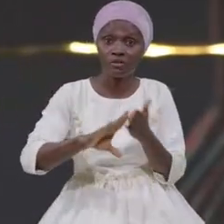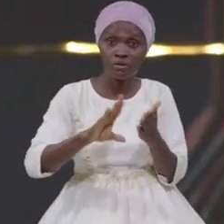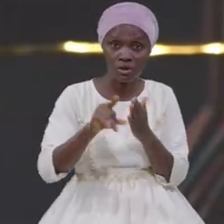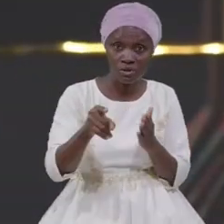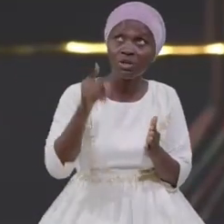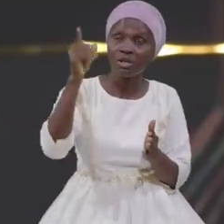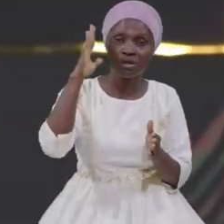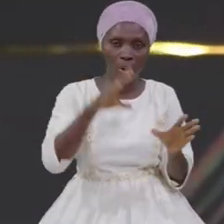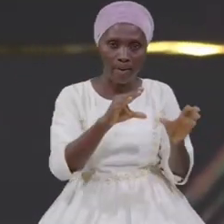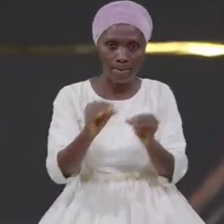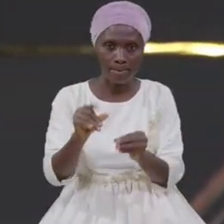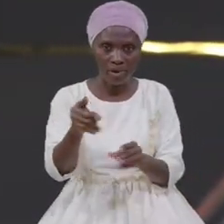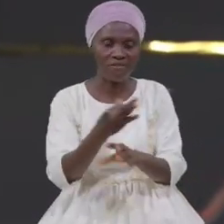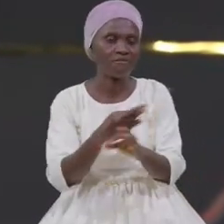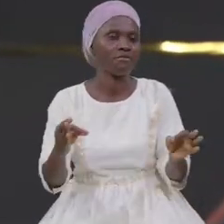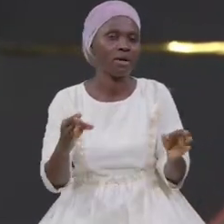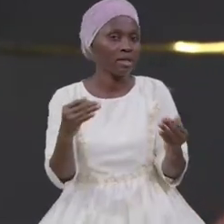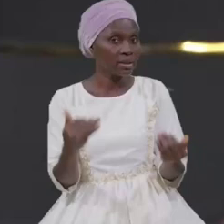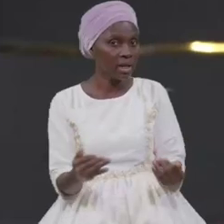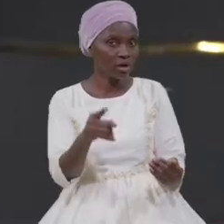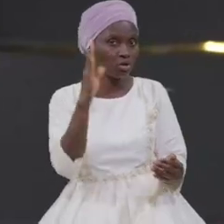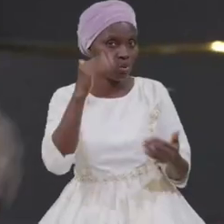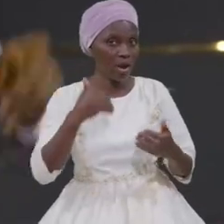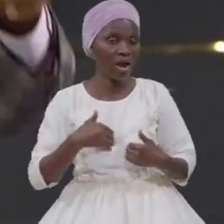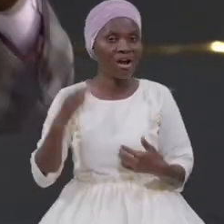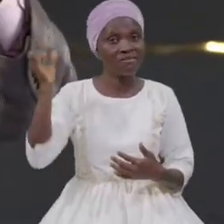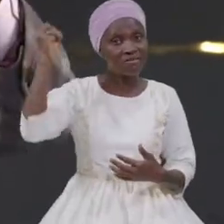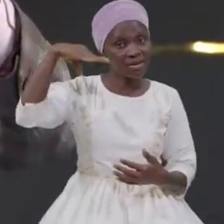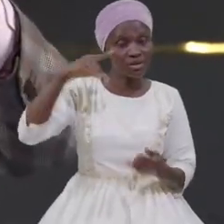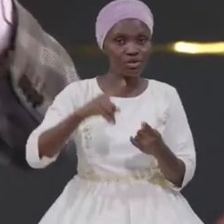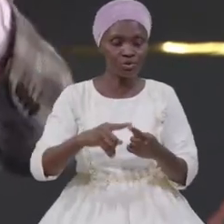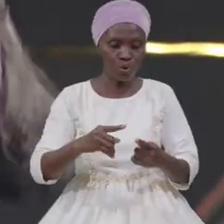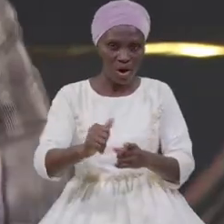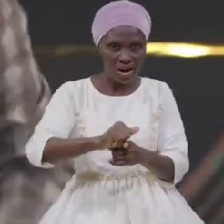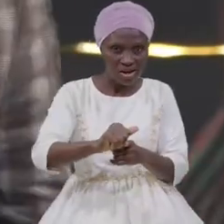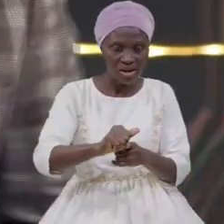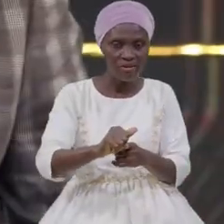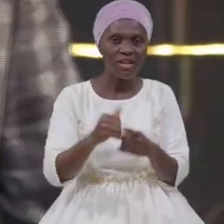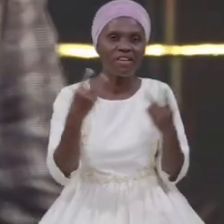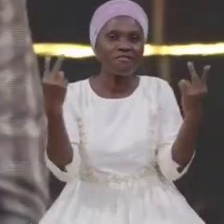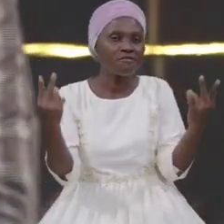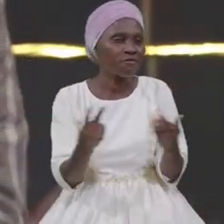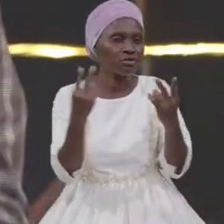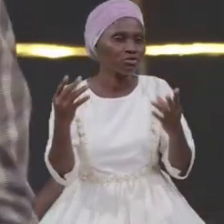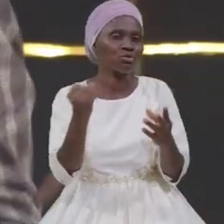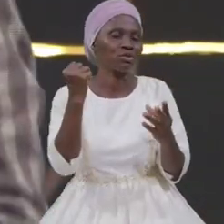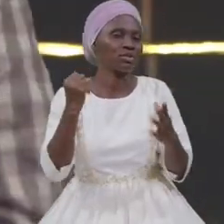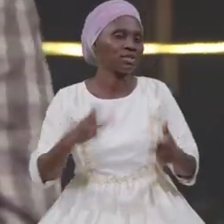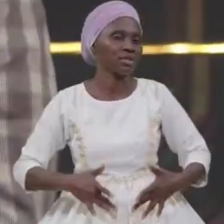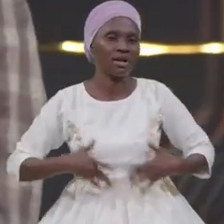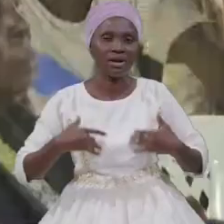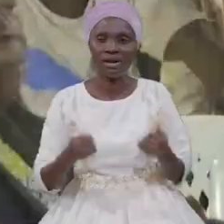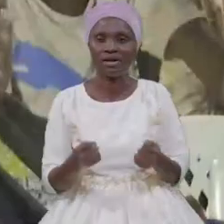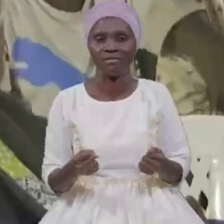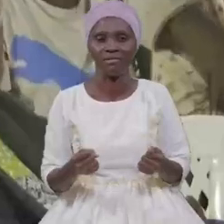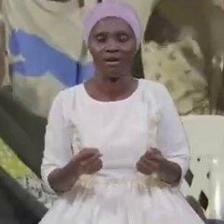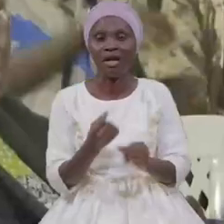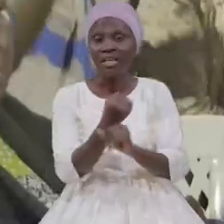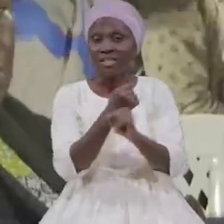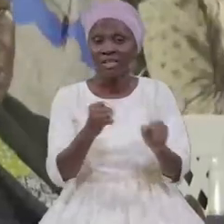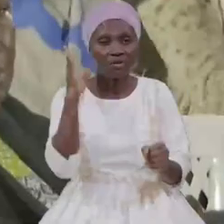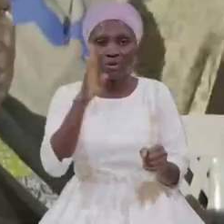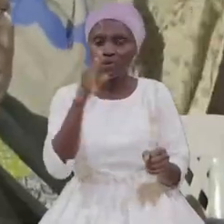et maintenant tu as la grâce pour être un vainqueur, le salut. Et il le fera pour chacun au nom